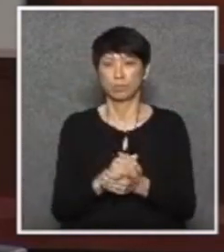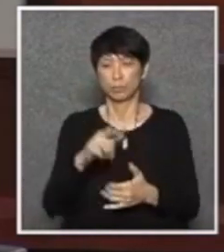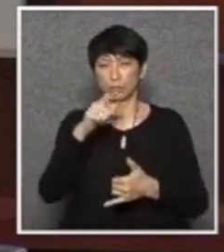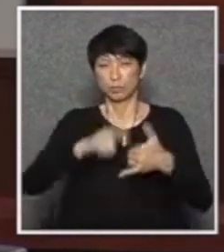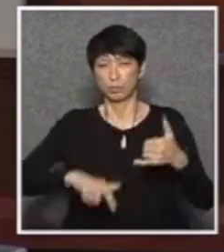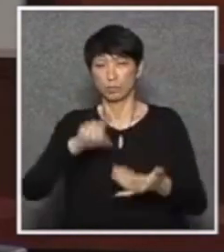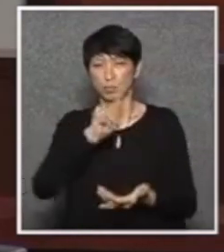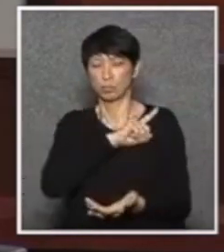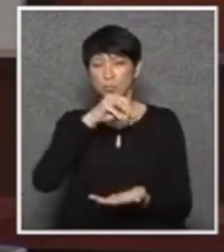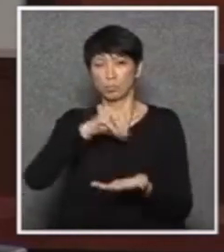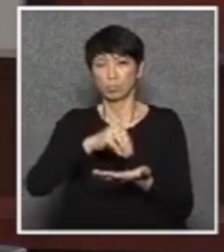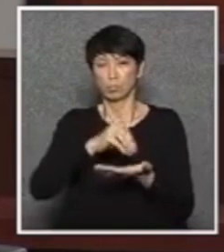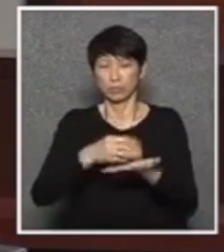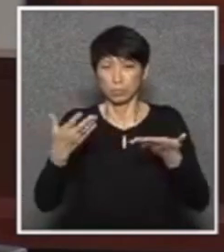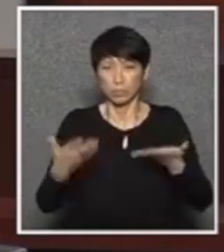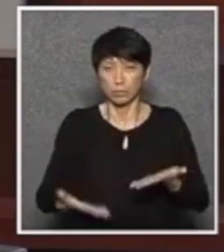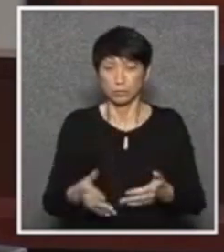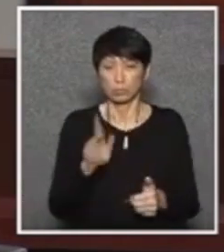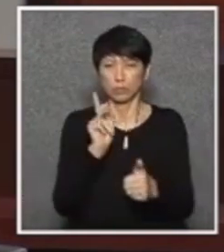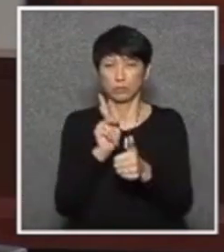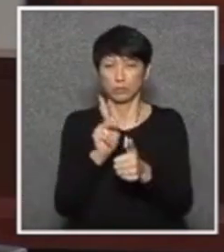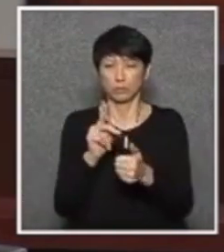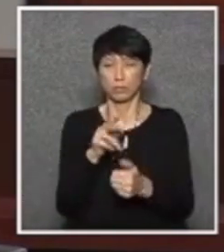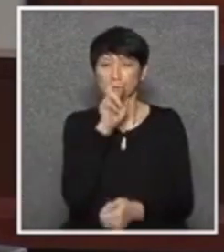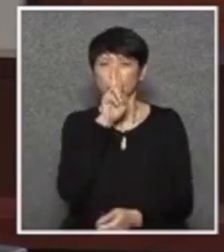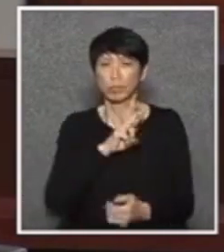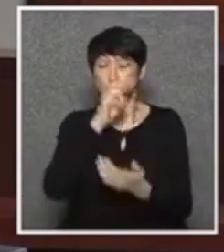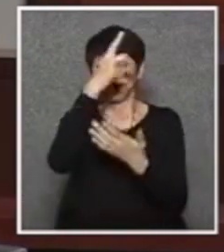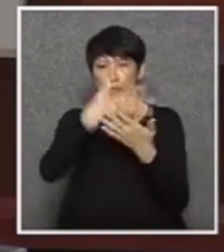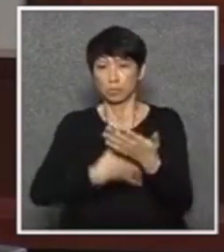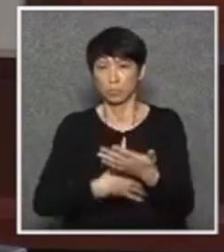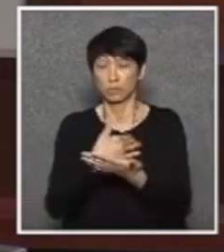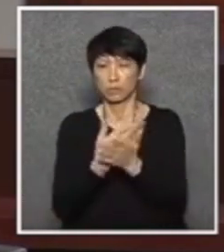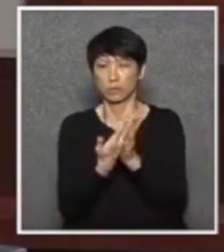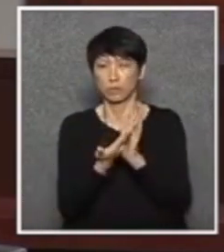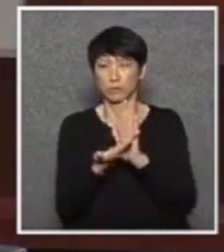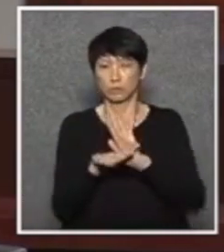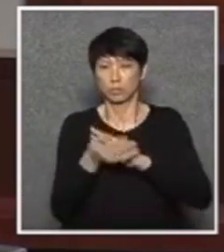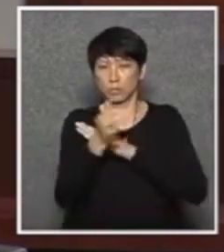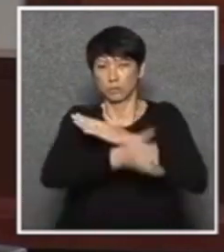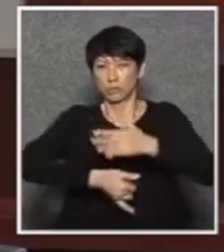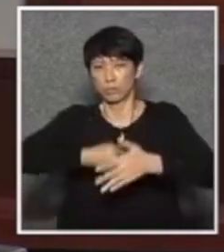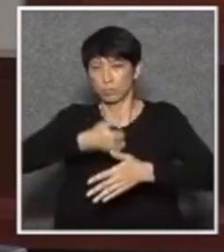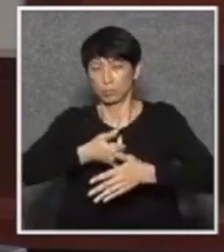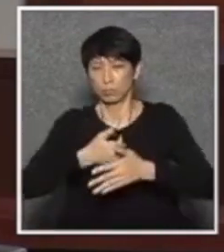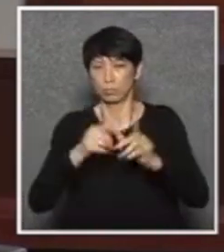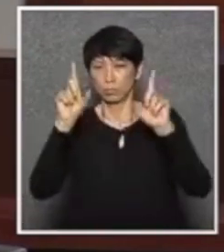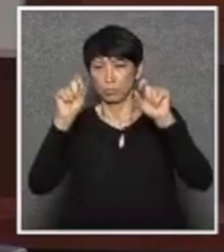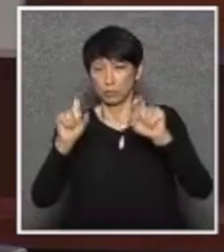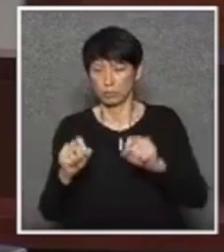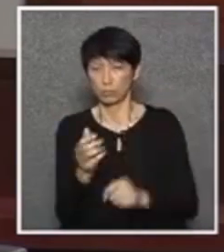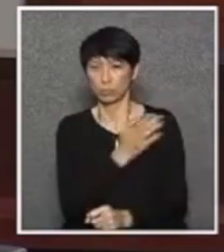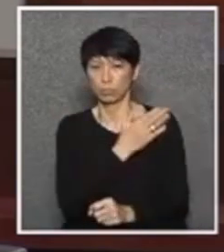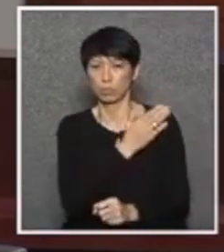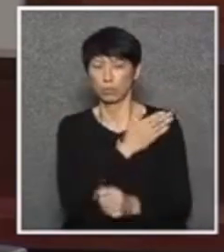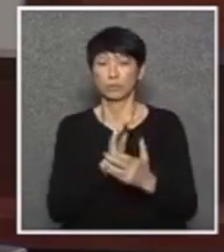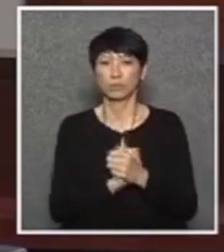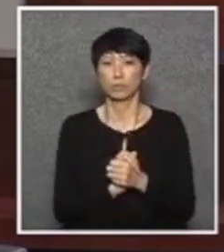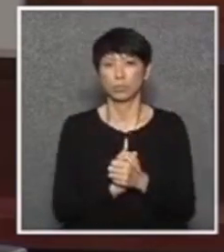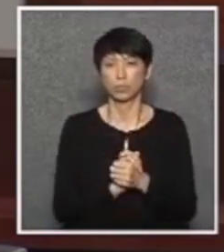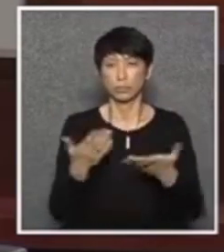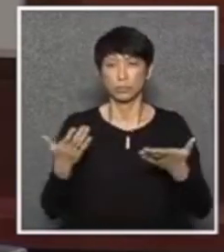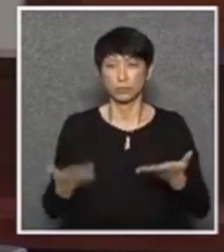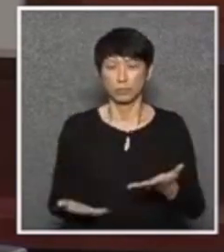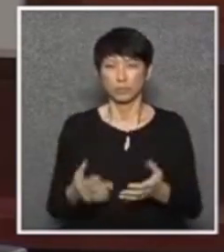行，現在更加借口保密制逃避向公眾解釋決策的責任。主席，今天